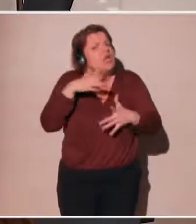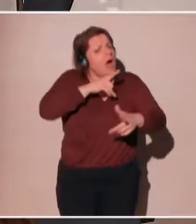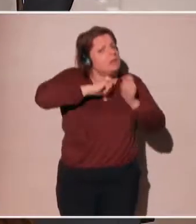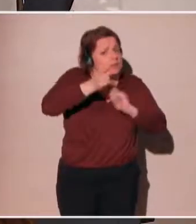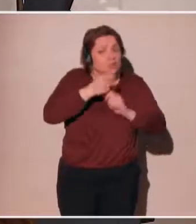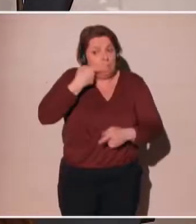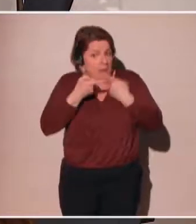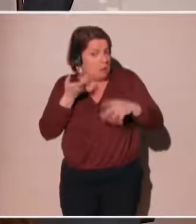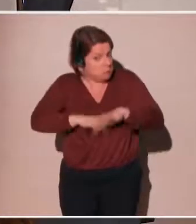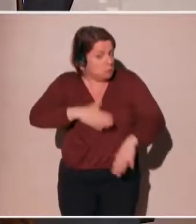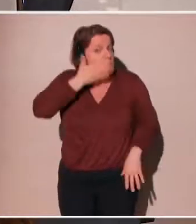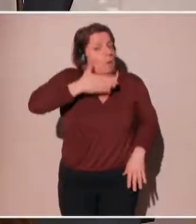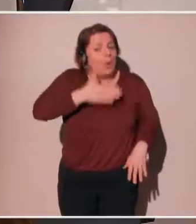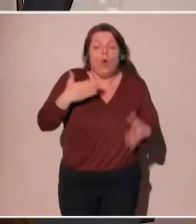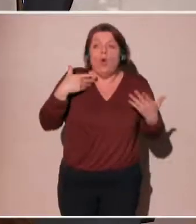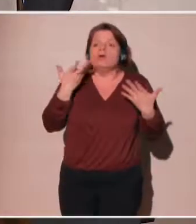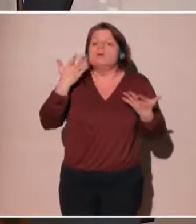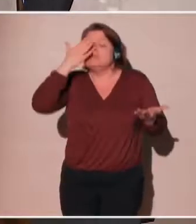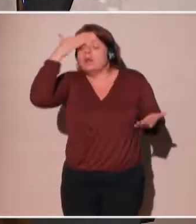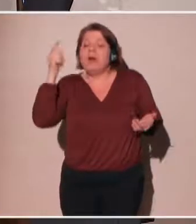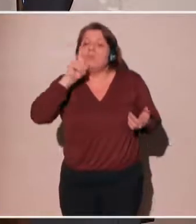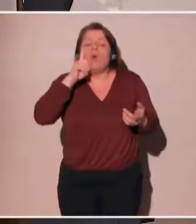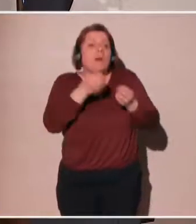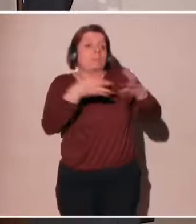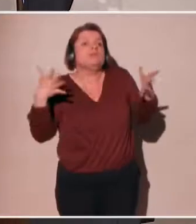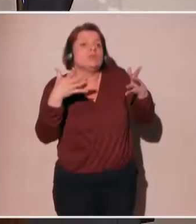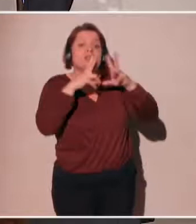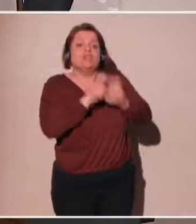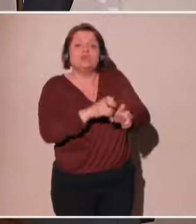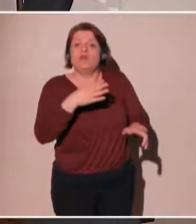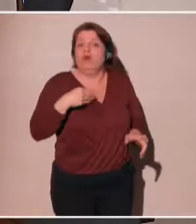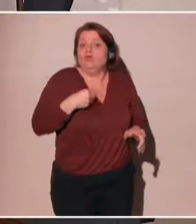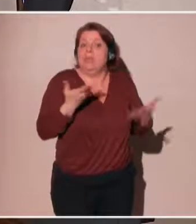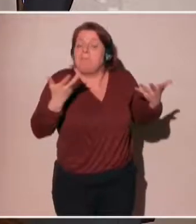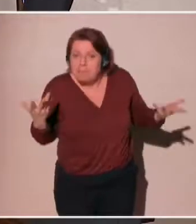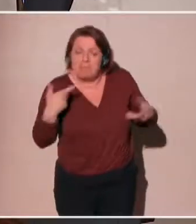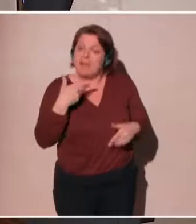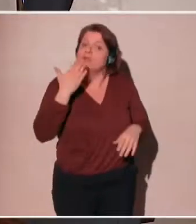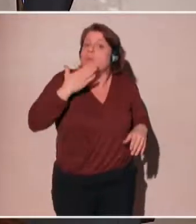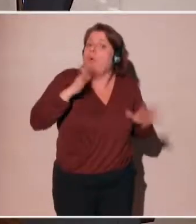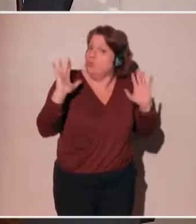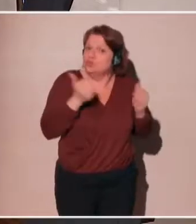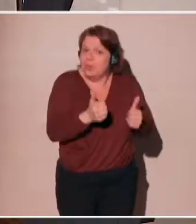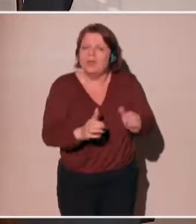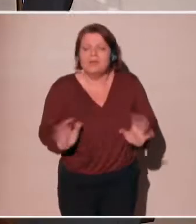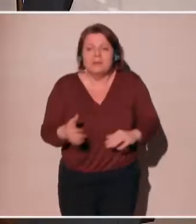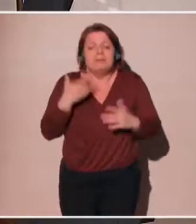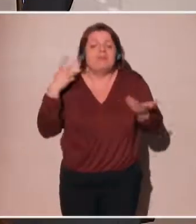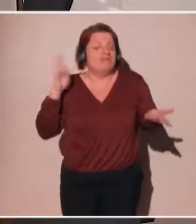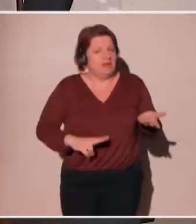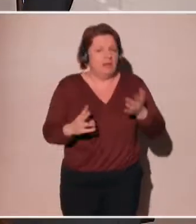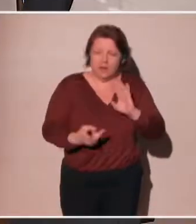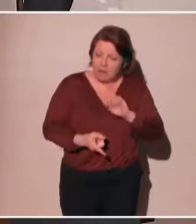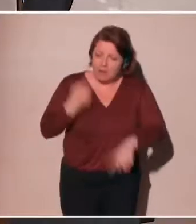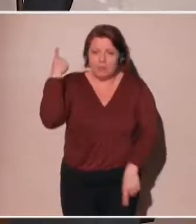tant mieux. Je ne sais pas pourquoi la plupart des chercheurs sont français, mais c'est tant mieux, c'est super. Mais c'est absolument